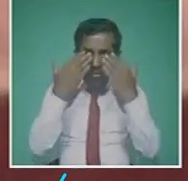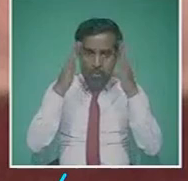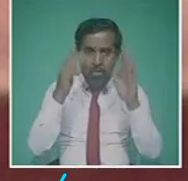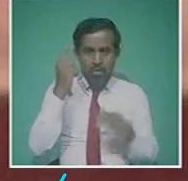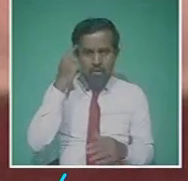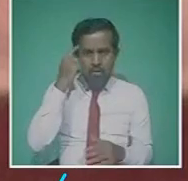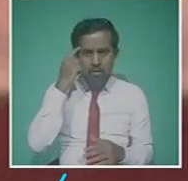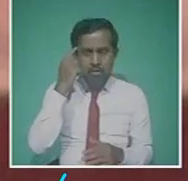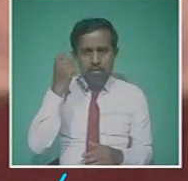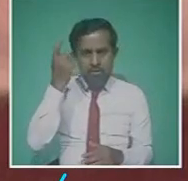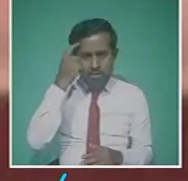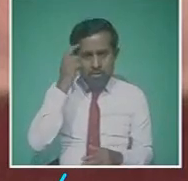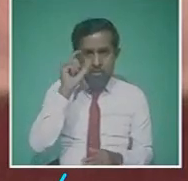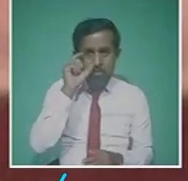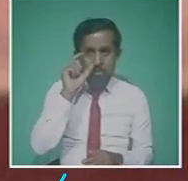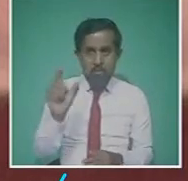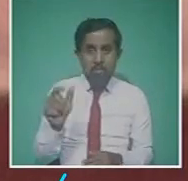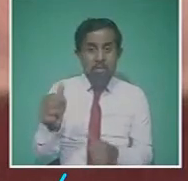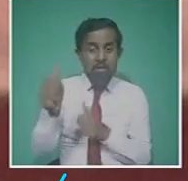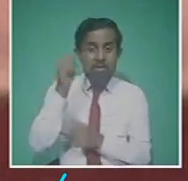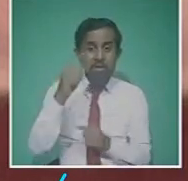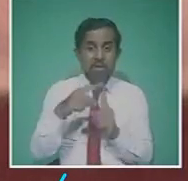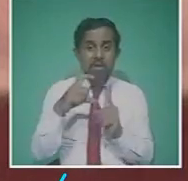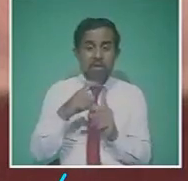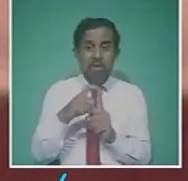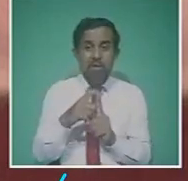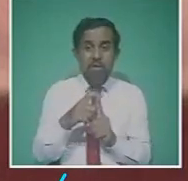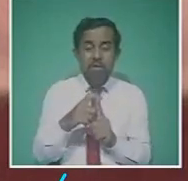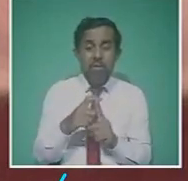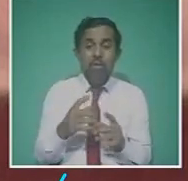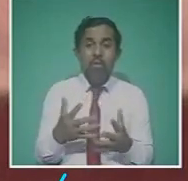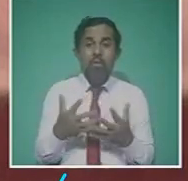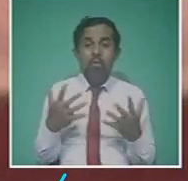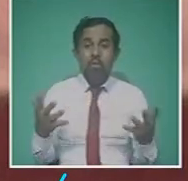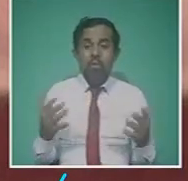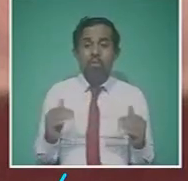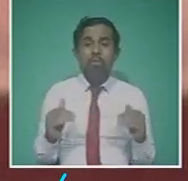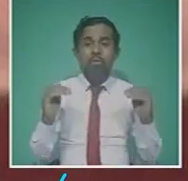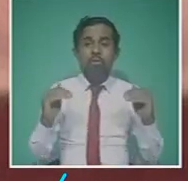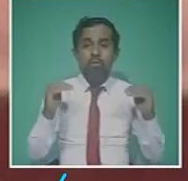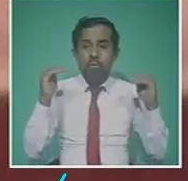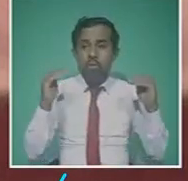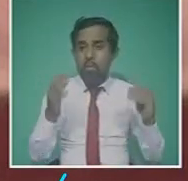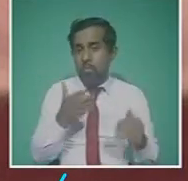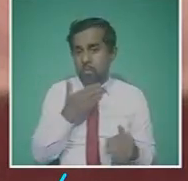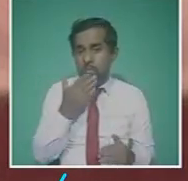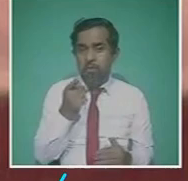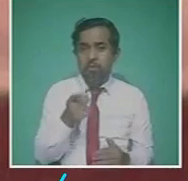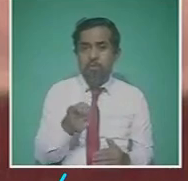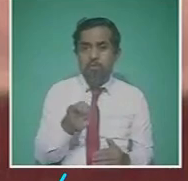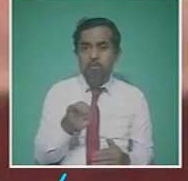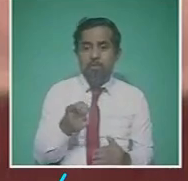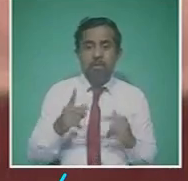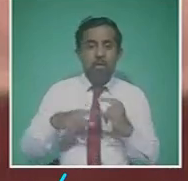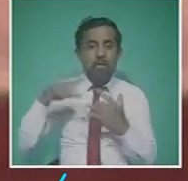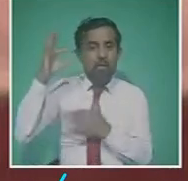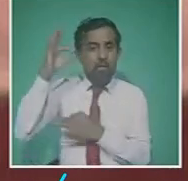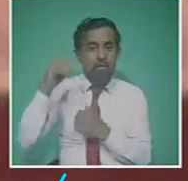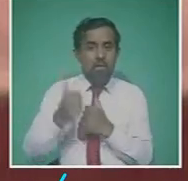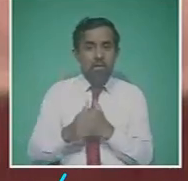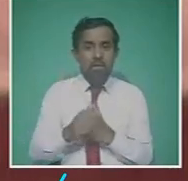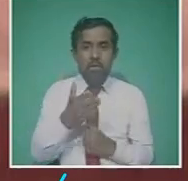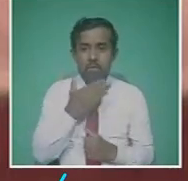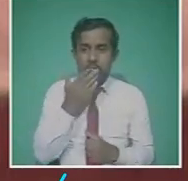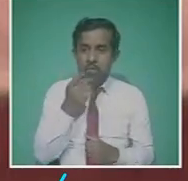ඕන කල්පනා කරන්න ඕන එදා අධ්‍යාපනයේ මොනතරම් දුරකට සංවර්ධනය කරගන්න පුළුවන් වුණාද විශ්වවිද්‍යාල ඇති කරගන්න